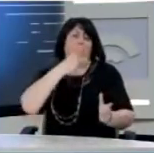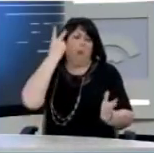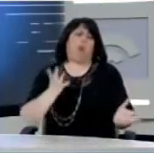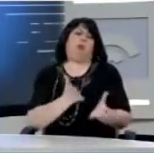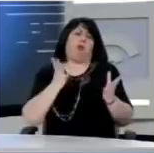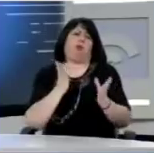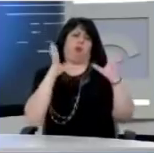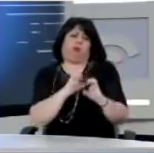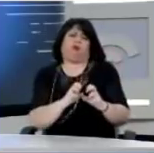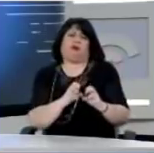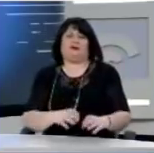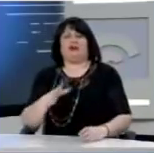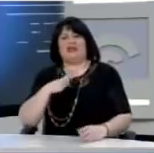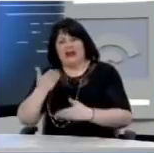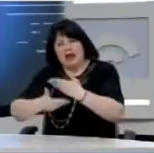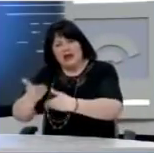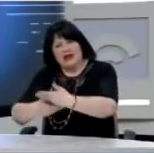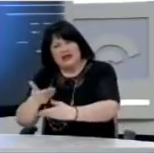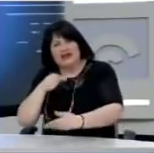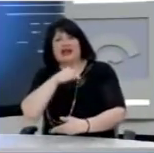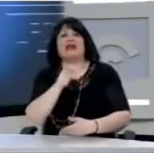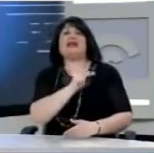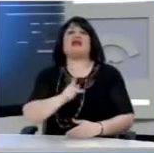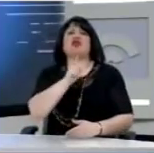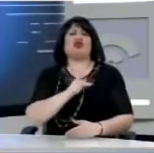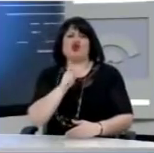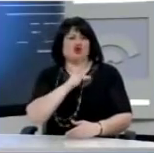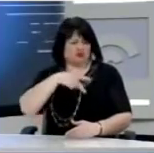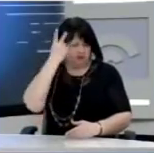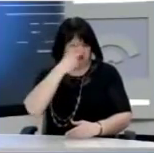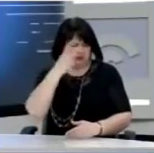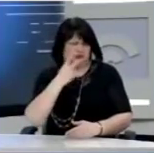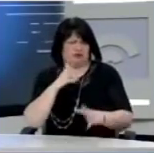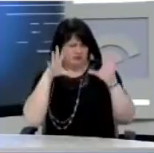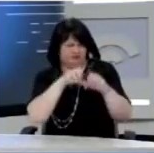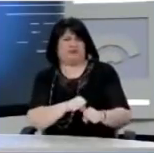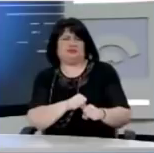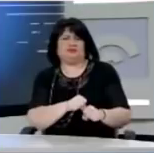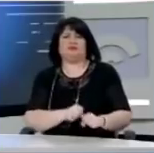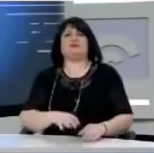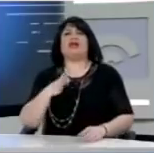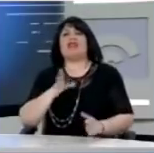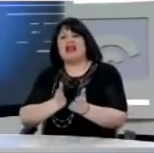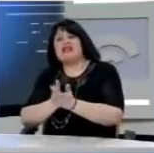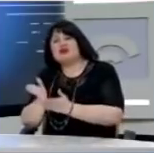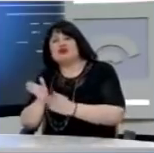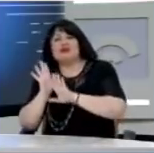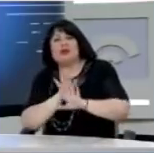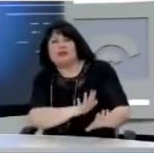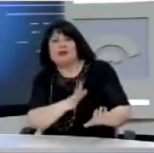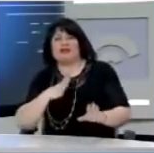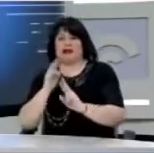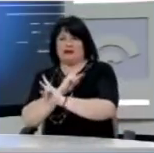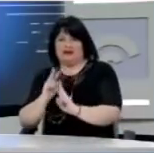θέλει αλληλεγγύη ή κοινωνικό κανιβαλισμό. Αν θέλει δικαιοσύνη ή αν θέλει εγκατάλειψη. Αν θέλει